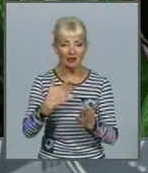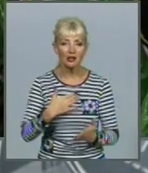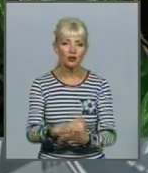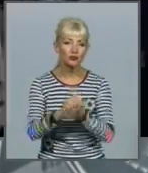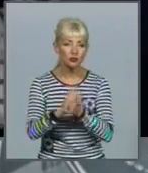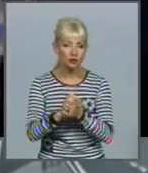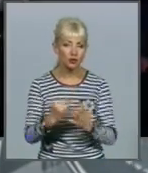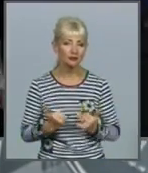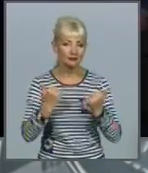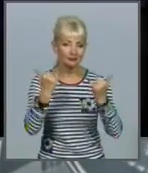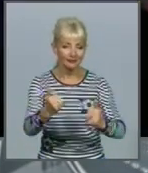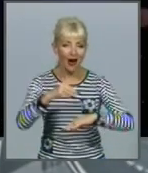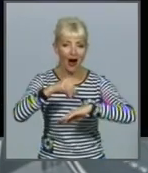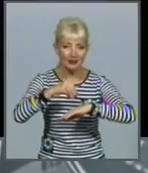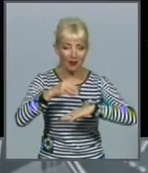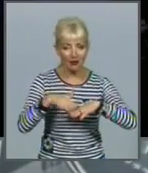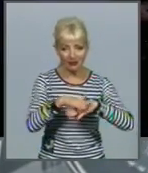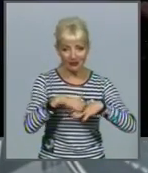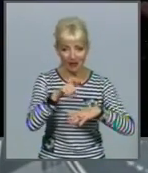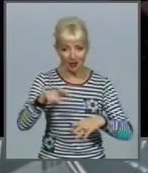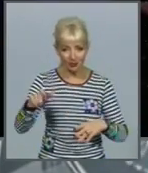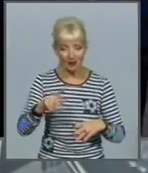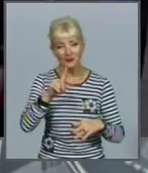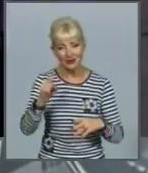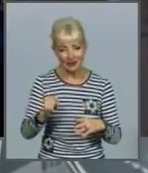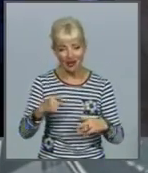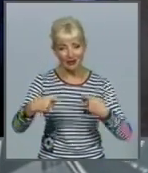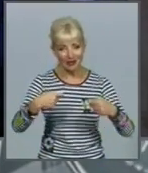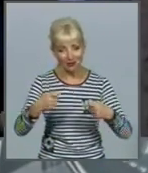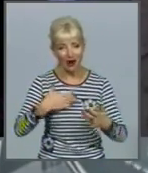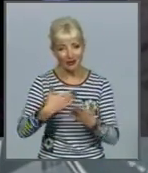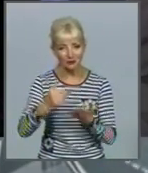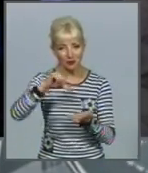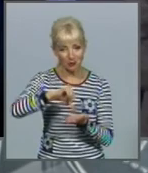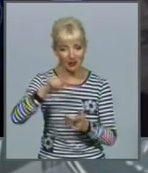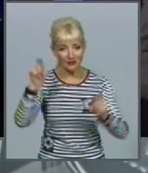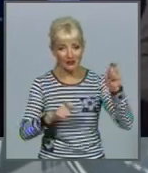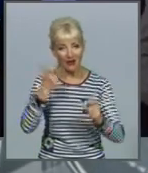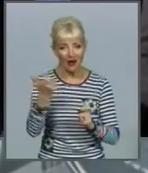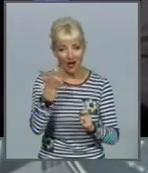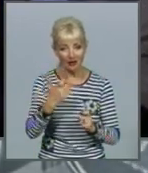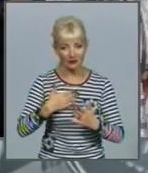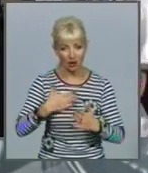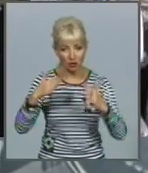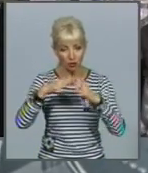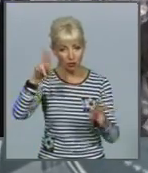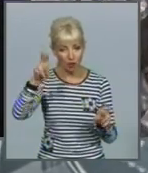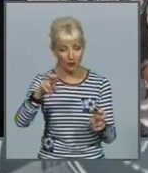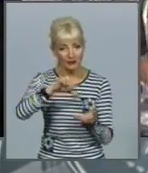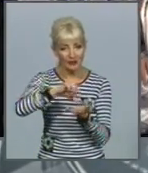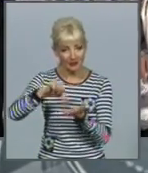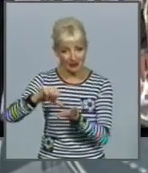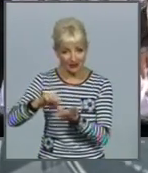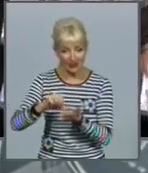азербайджанського народу. За плідну співпрацю та активну участь у фестивалі «Харків наш дім» представникам національно-культурних об'єднань